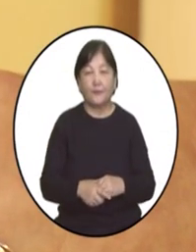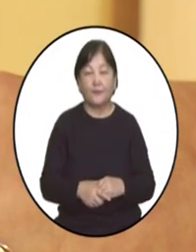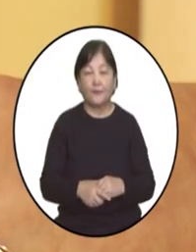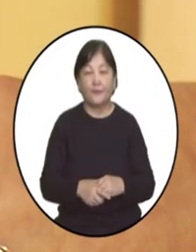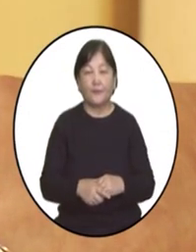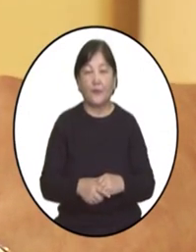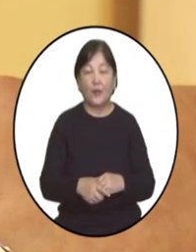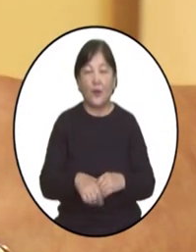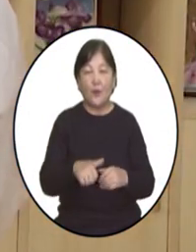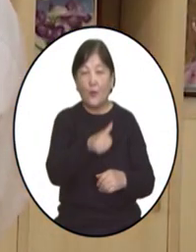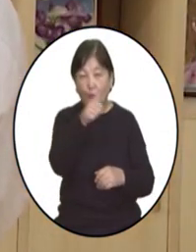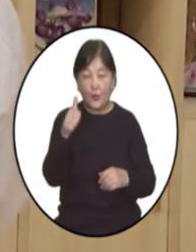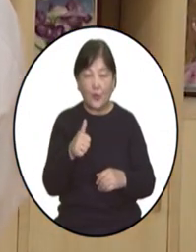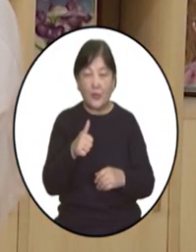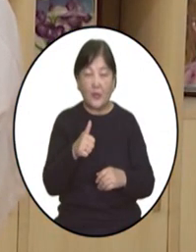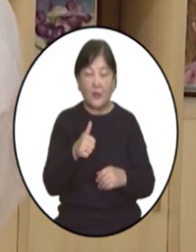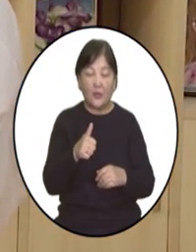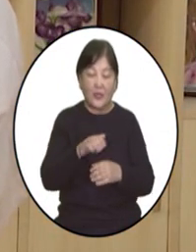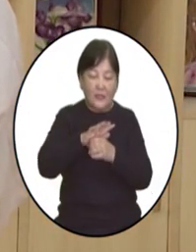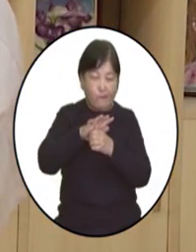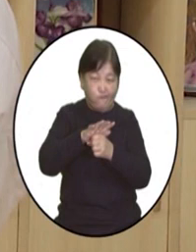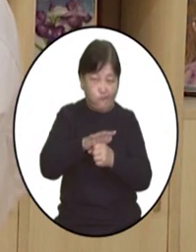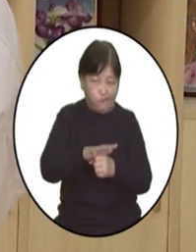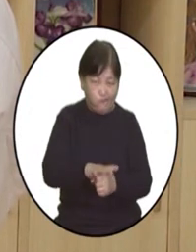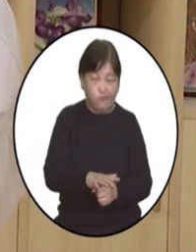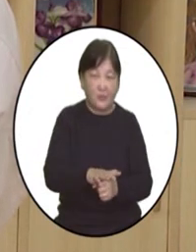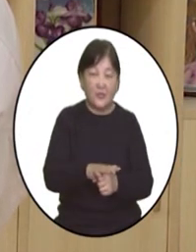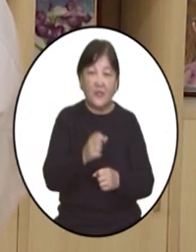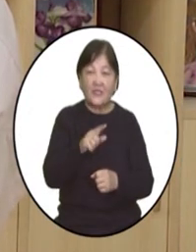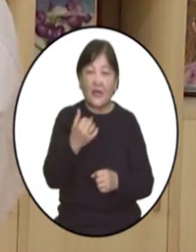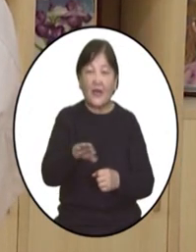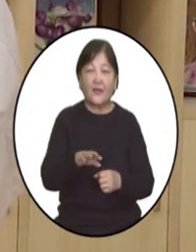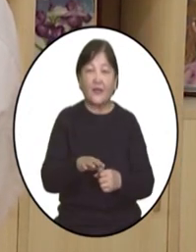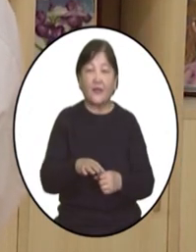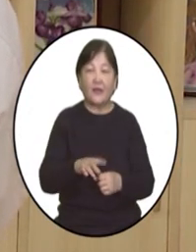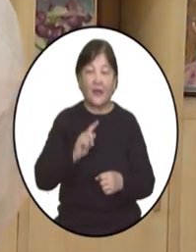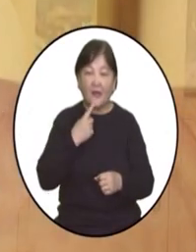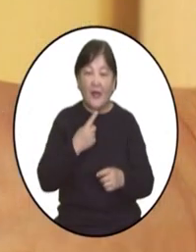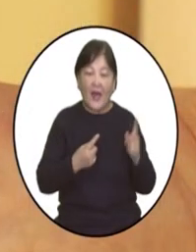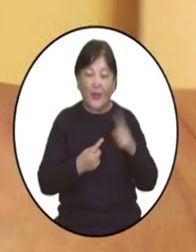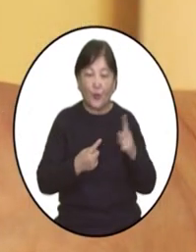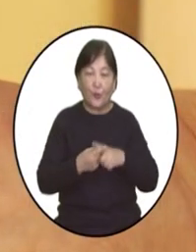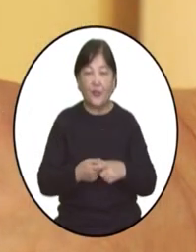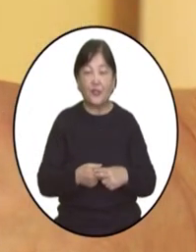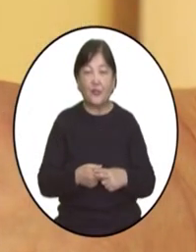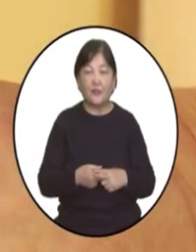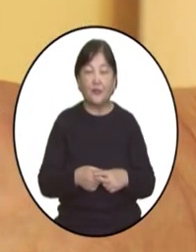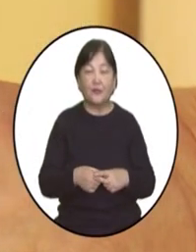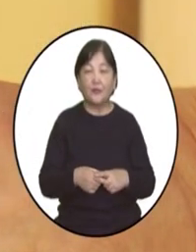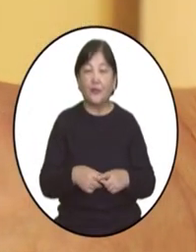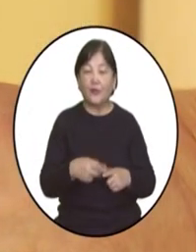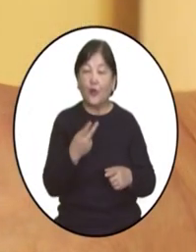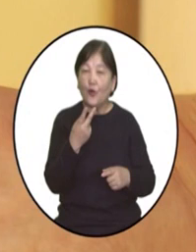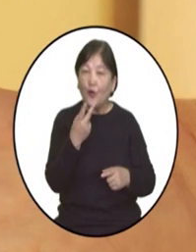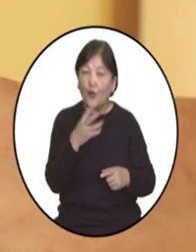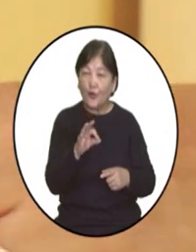За бүр их шахагдж ийн хатуу болж ийн шахахад нэлээд бэрхшээлтэй. За ингээд